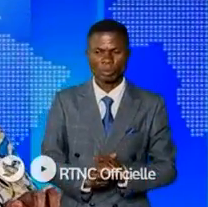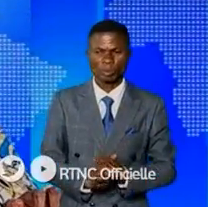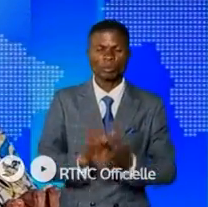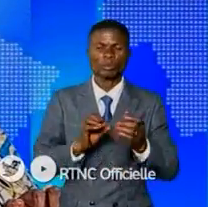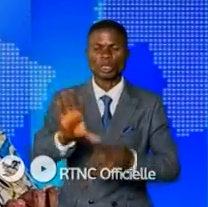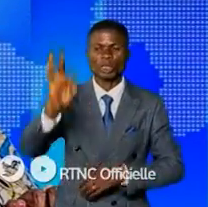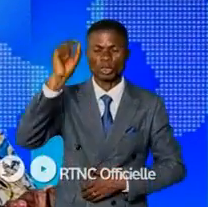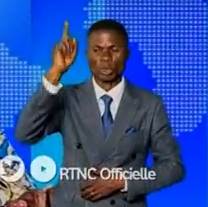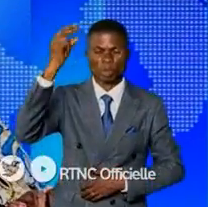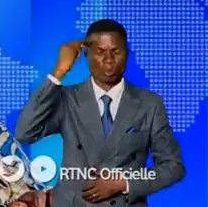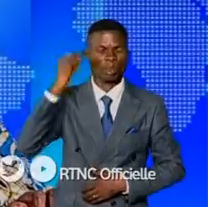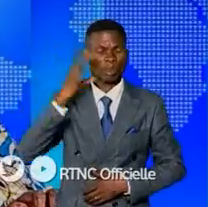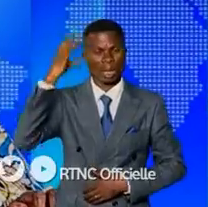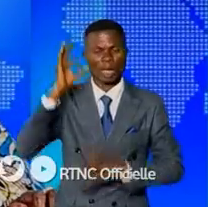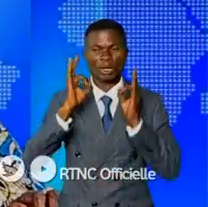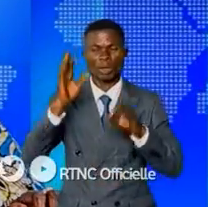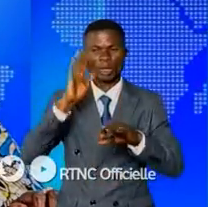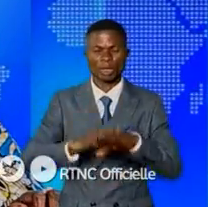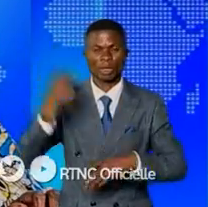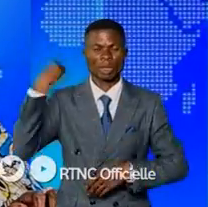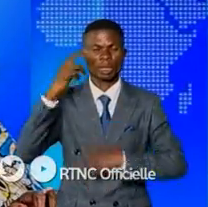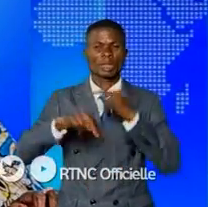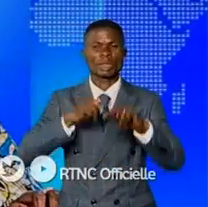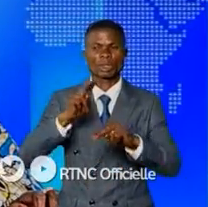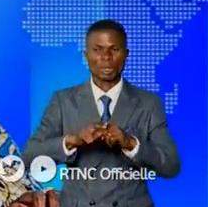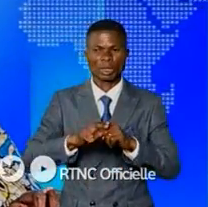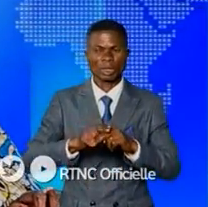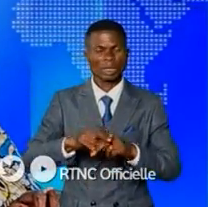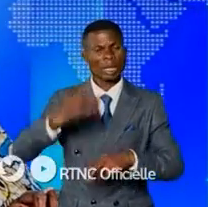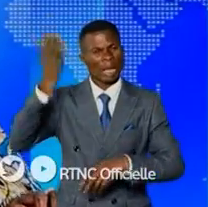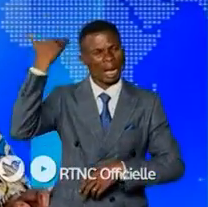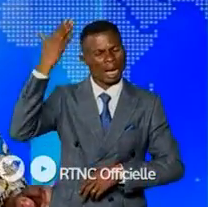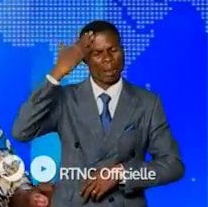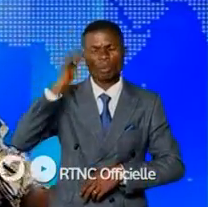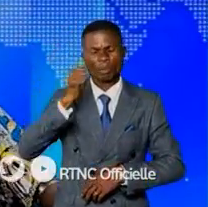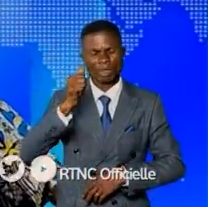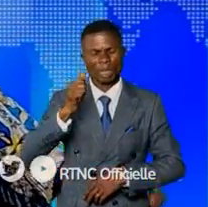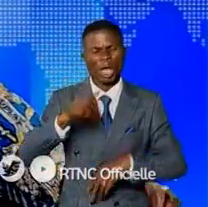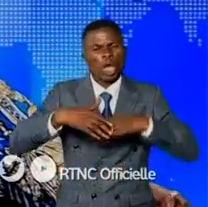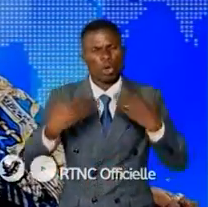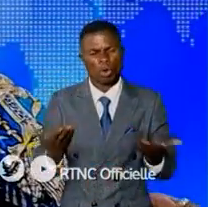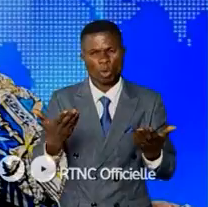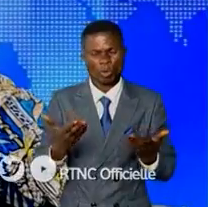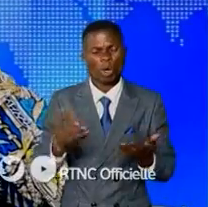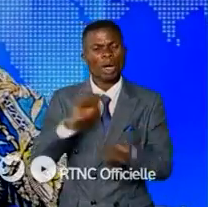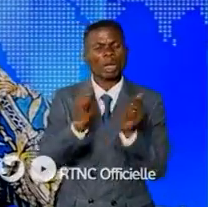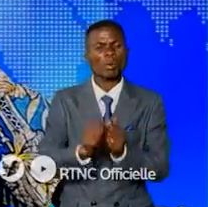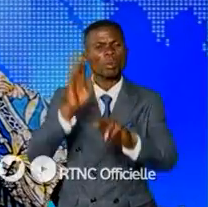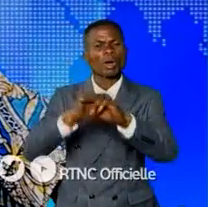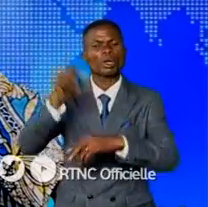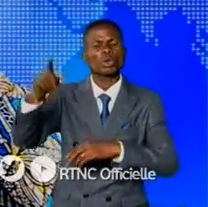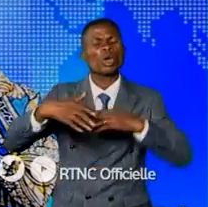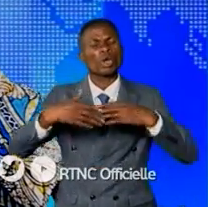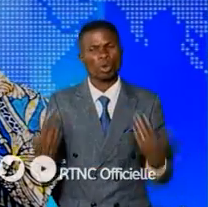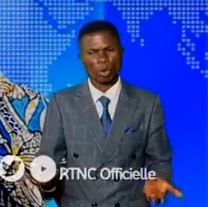ministre suscite un nouvel espoir dont le chef des députés nationaux, d'aucuns, pensent déjà comment faire parvenir les préoccupations de leurs